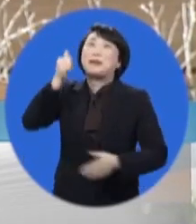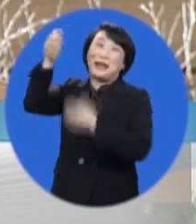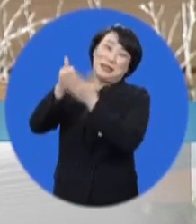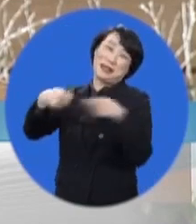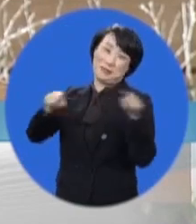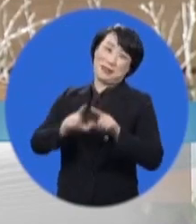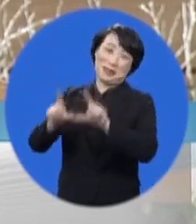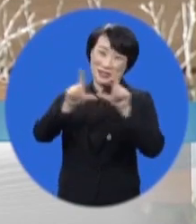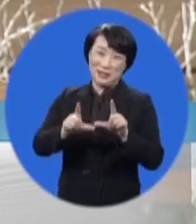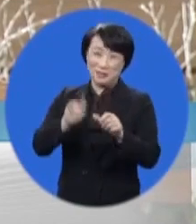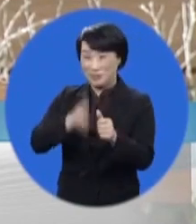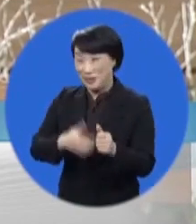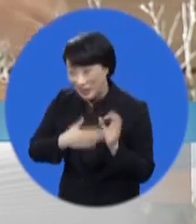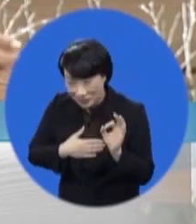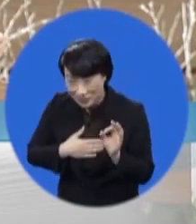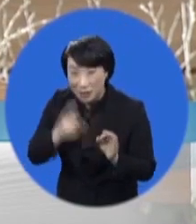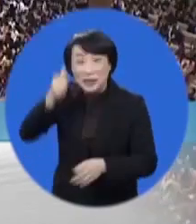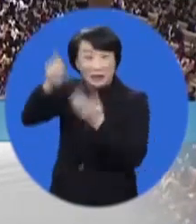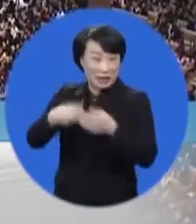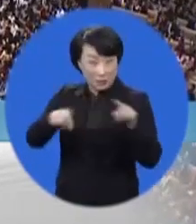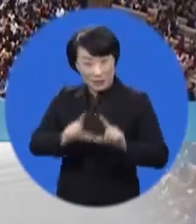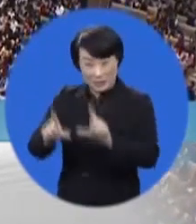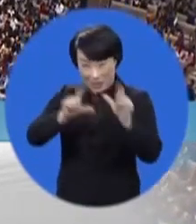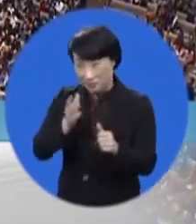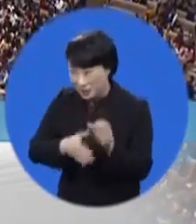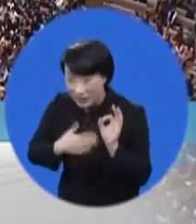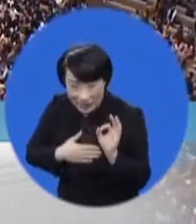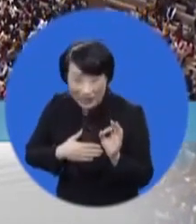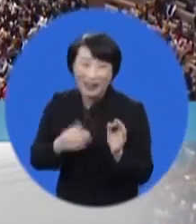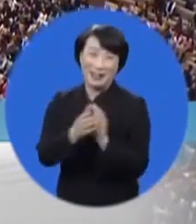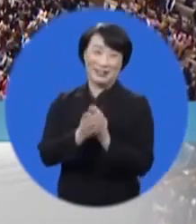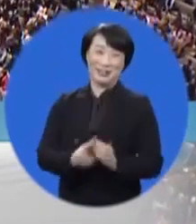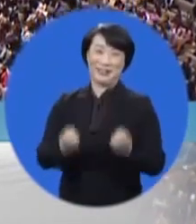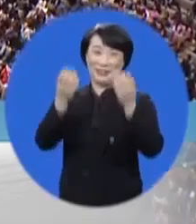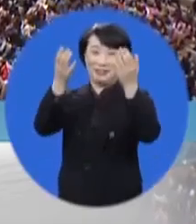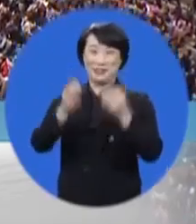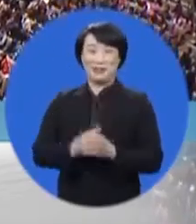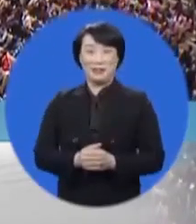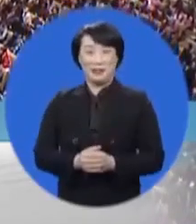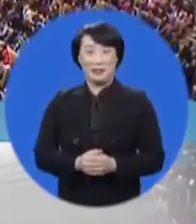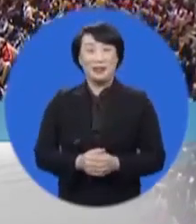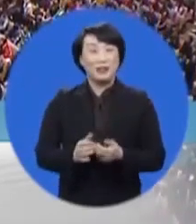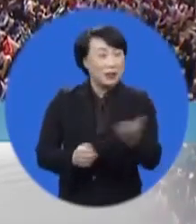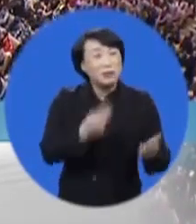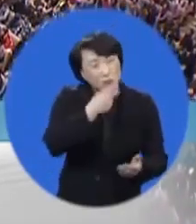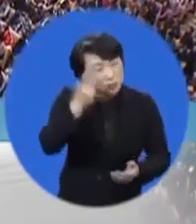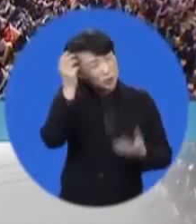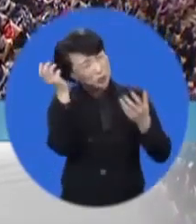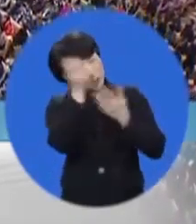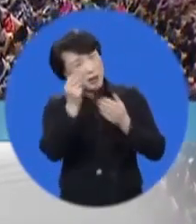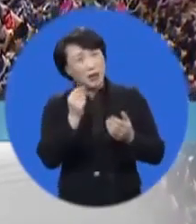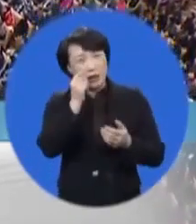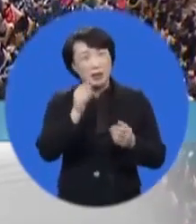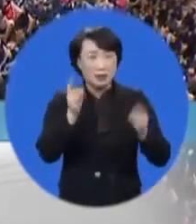가자. 우리 아버지와 함께 가자 이 말이오. 할렐루야. 술 취함과